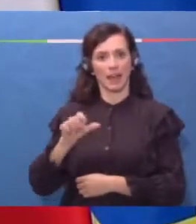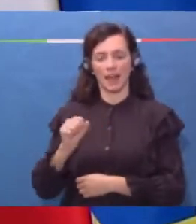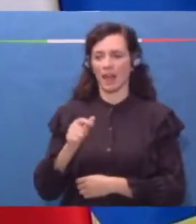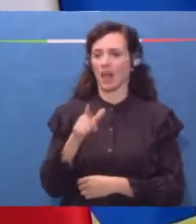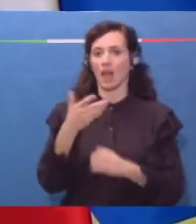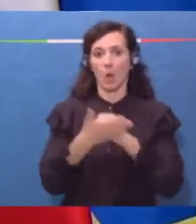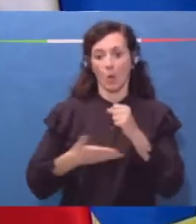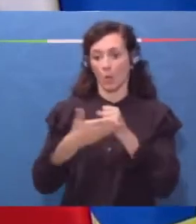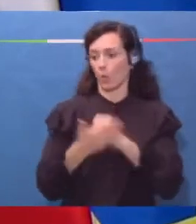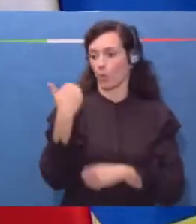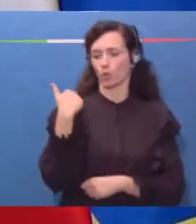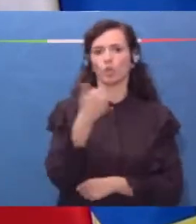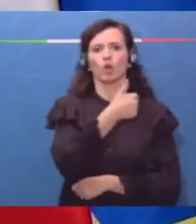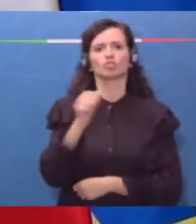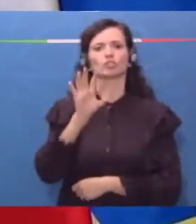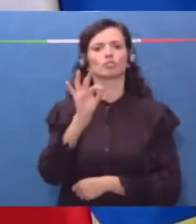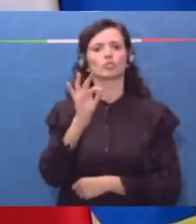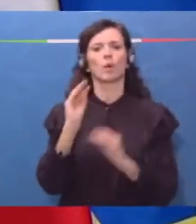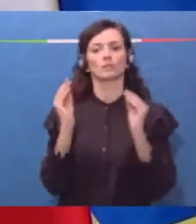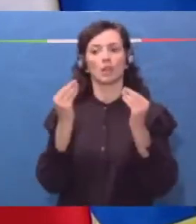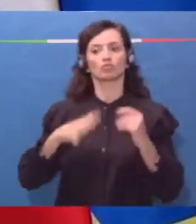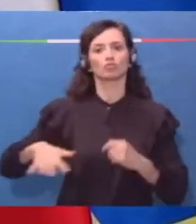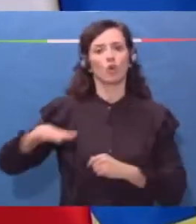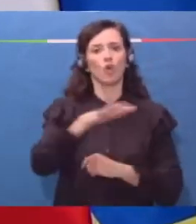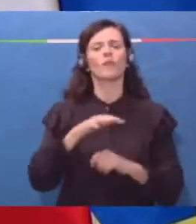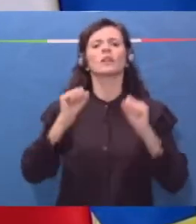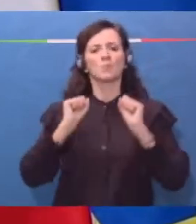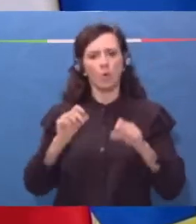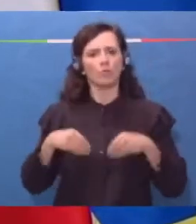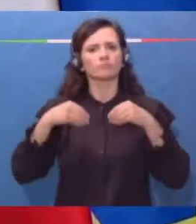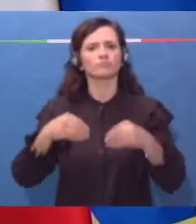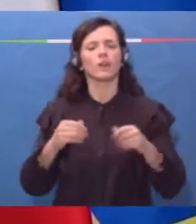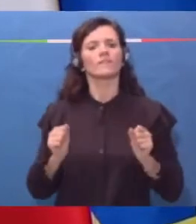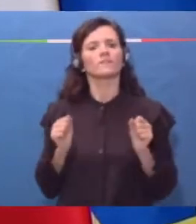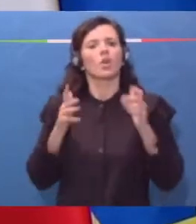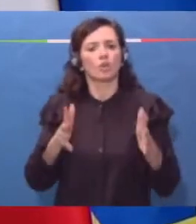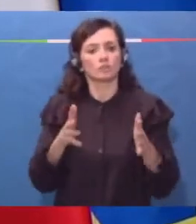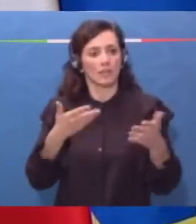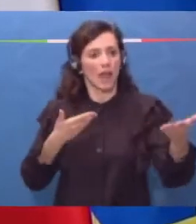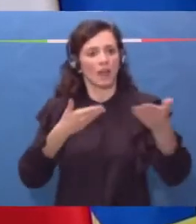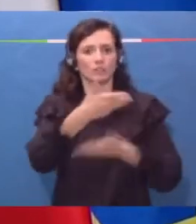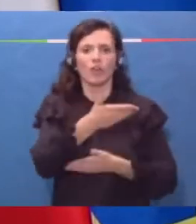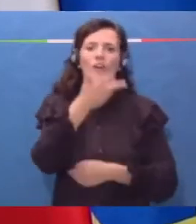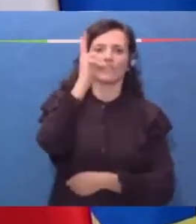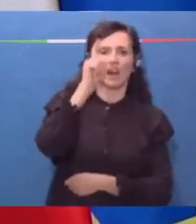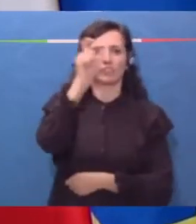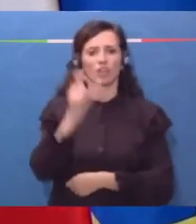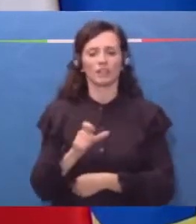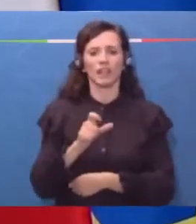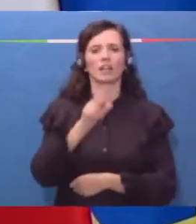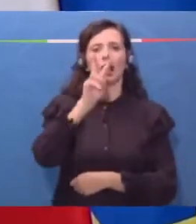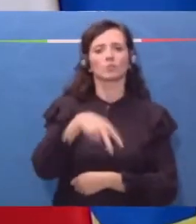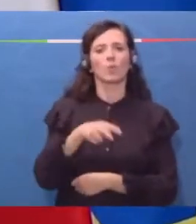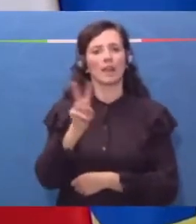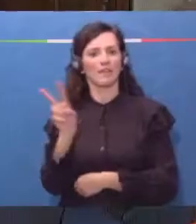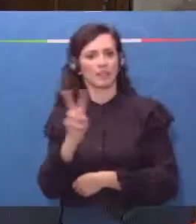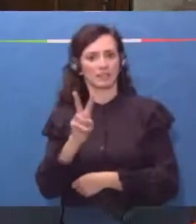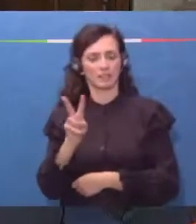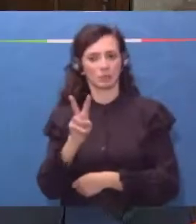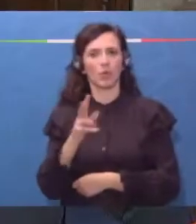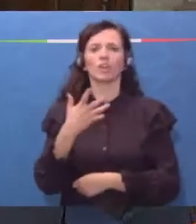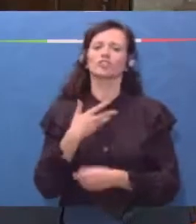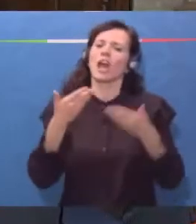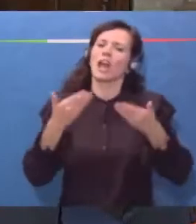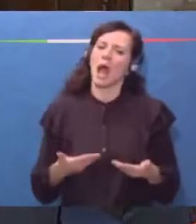cioè 150 giovani che potranno effettuare presto un volontariato incrociato tra Francia e Italia nel 2022, con un campus